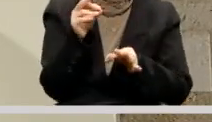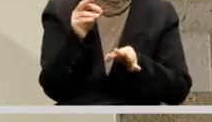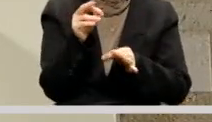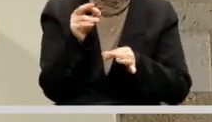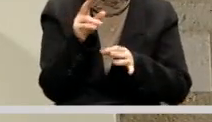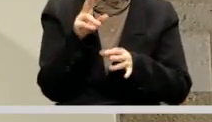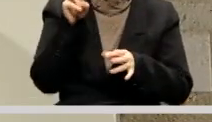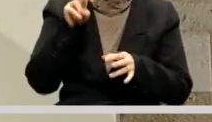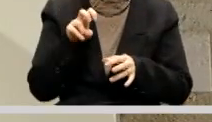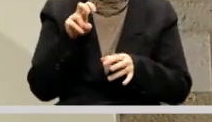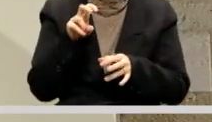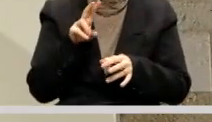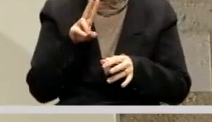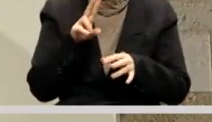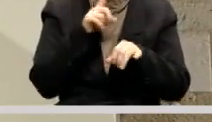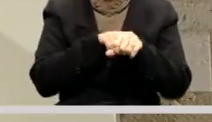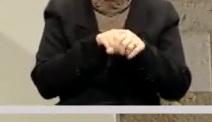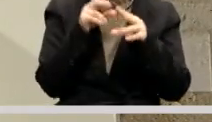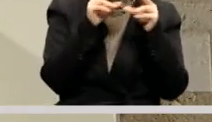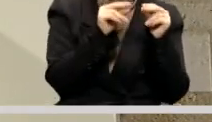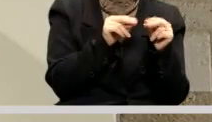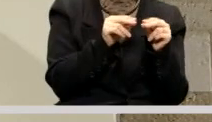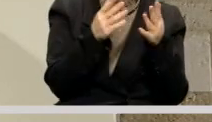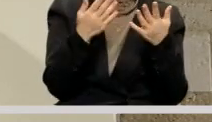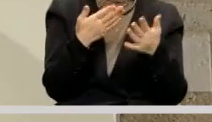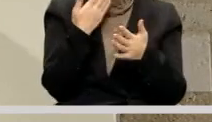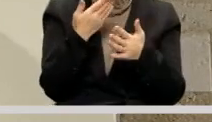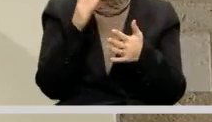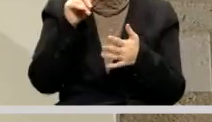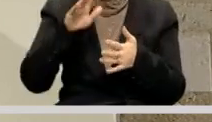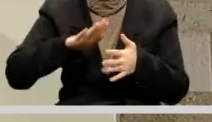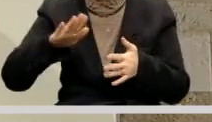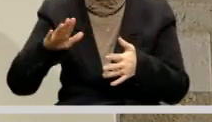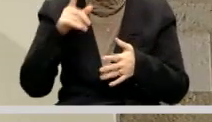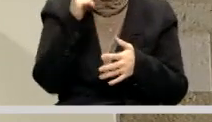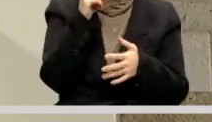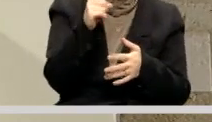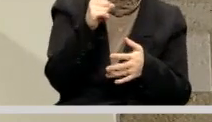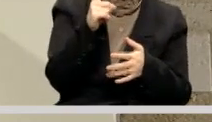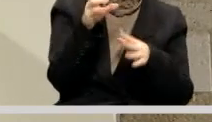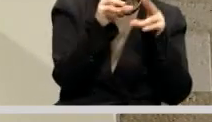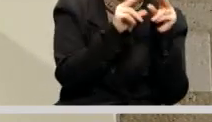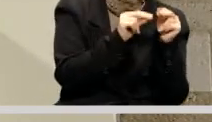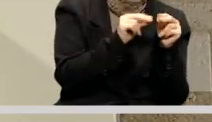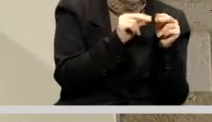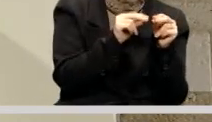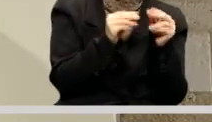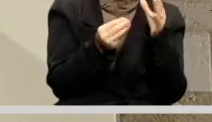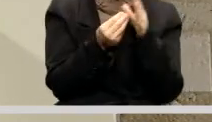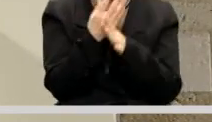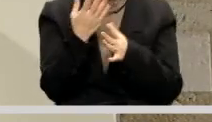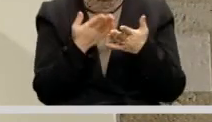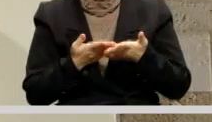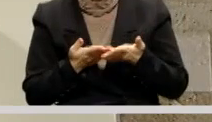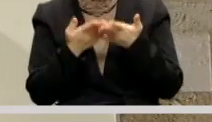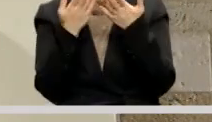geç 9-9.30'da yatağa girip akşam hiç uyanmadan sabaha çıkmak, sabaha